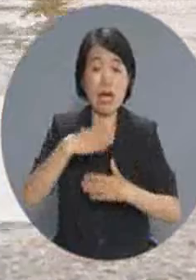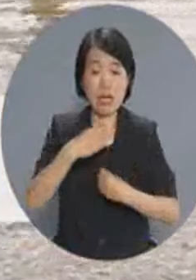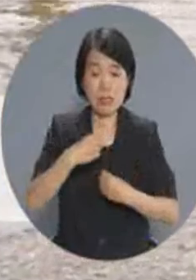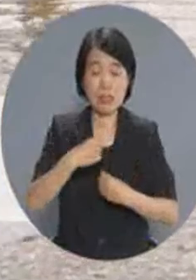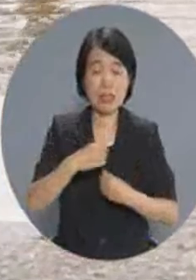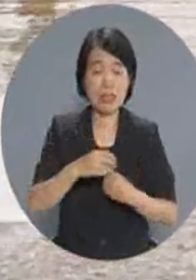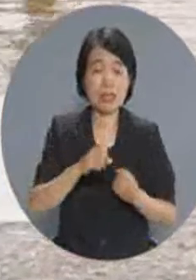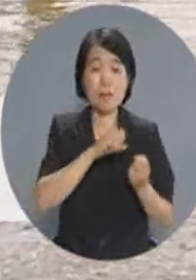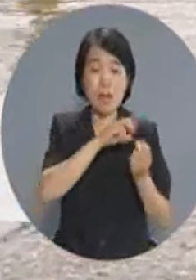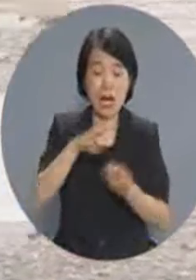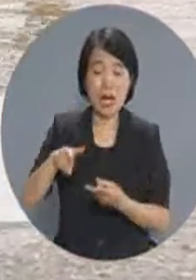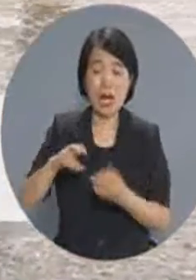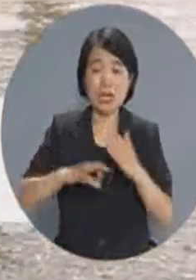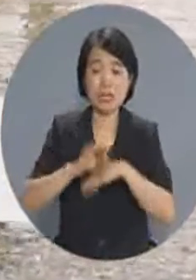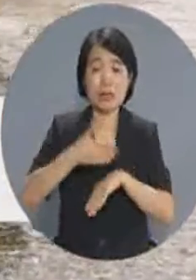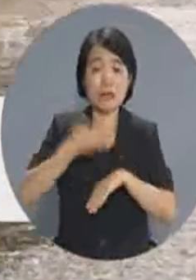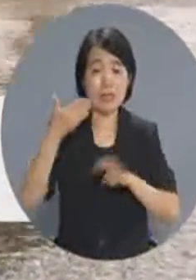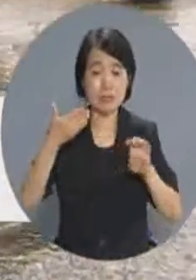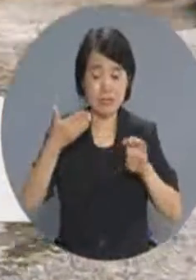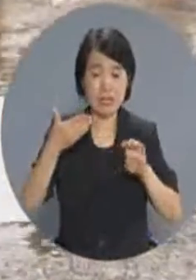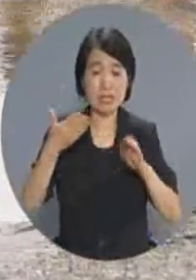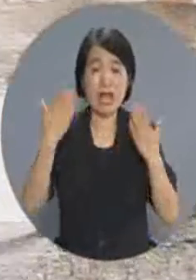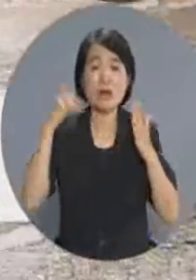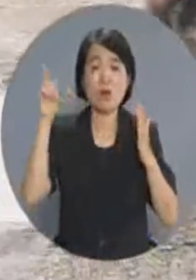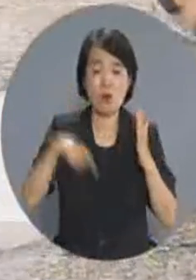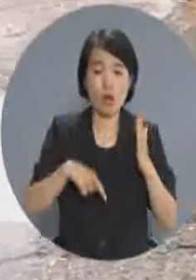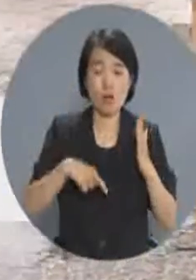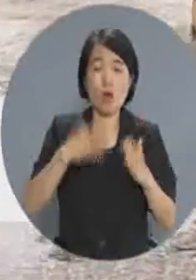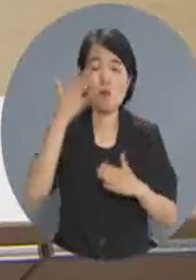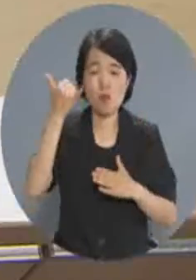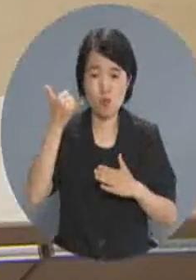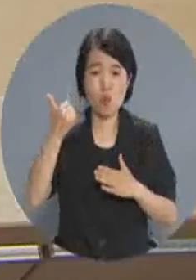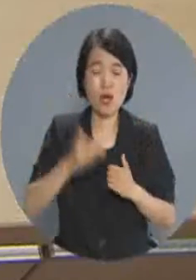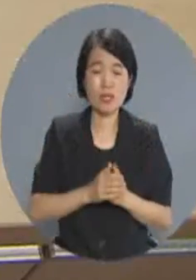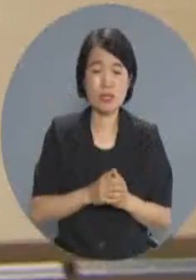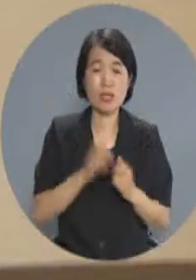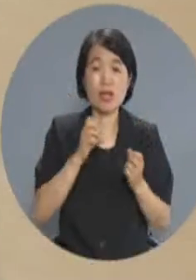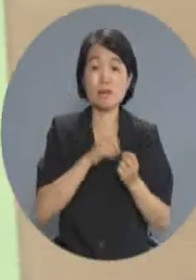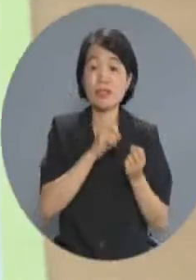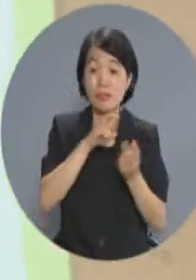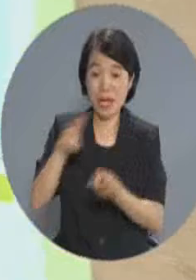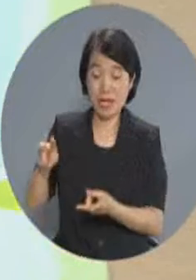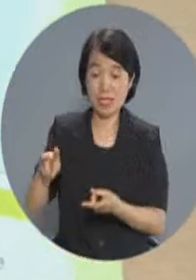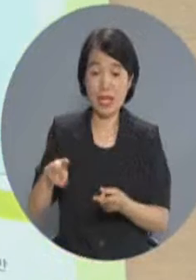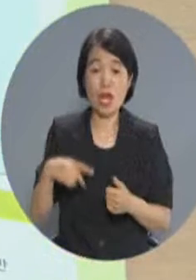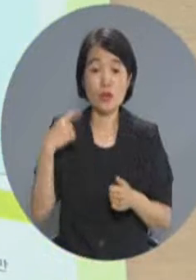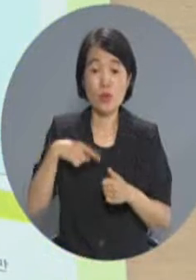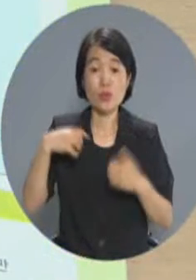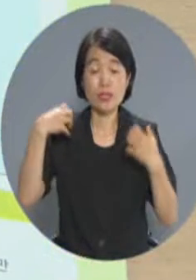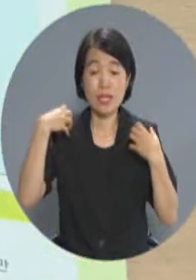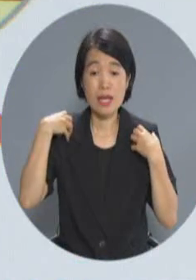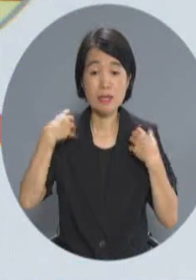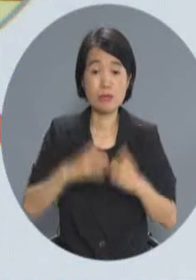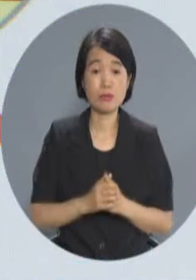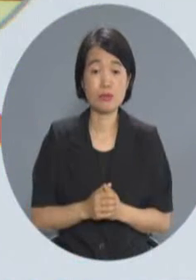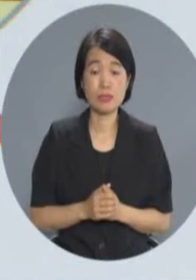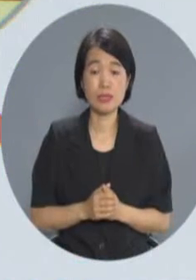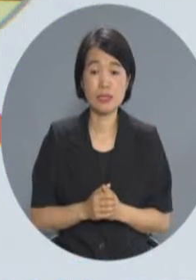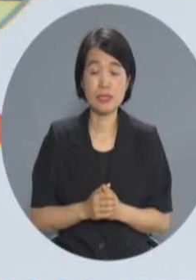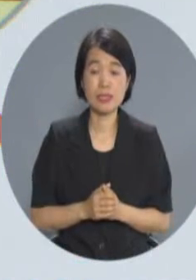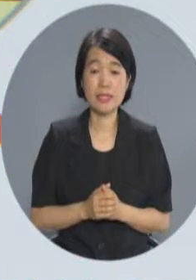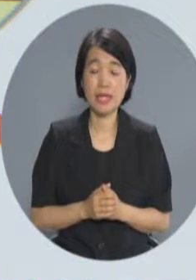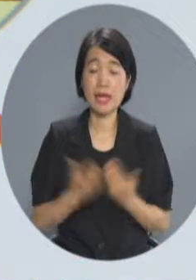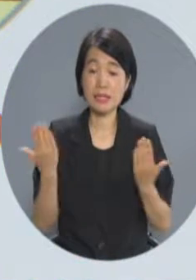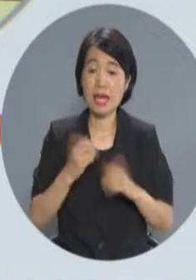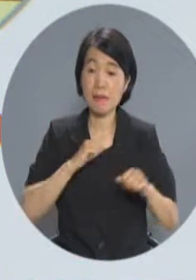문자로 9시 40분까지 등교를 하라고 문자가 폰 님한테 나가다 핑 연행 교육당국의 지난 대응 판단은 학교장에게